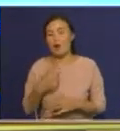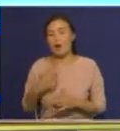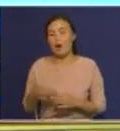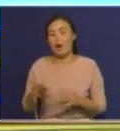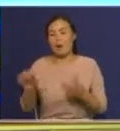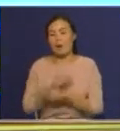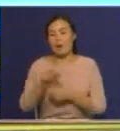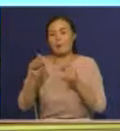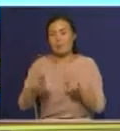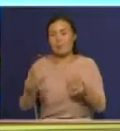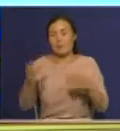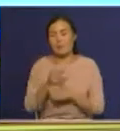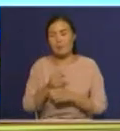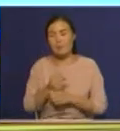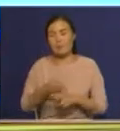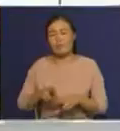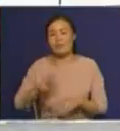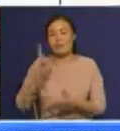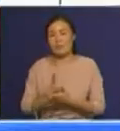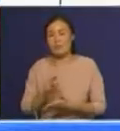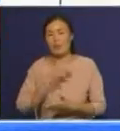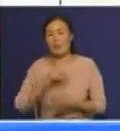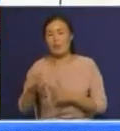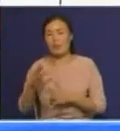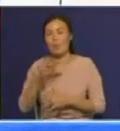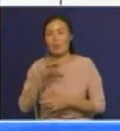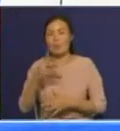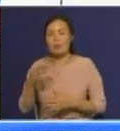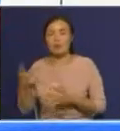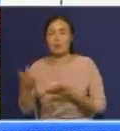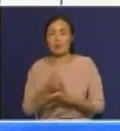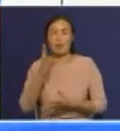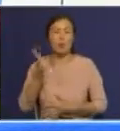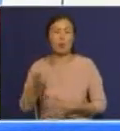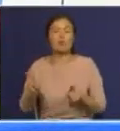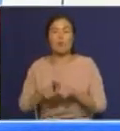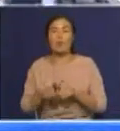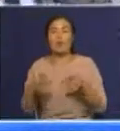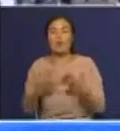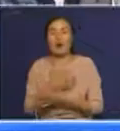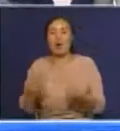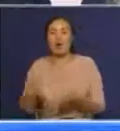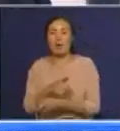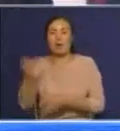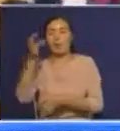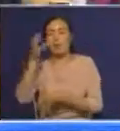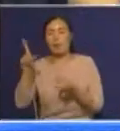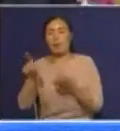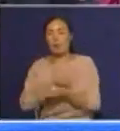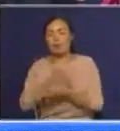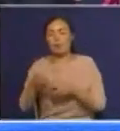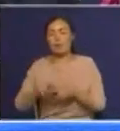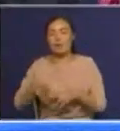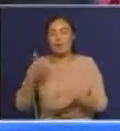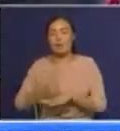құжат жүктелген артық жұмыстарды азайтып, міндеттен тыс функциялардан арашалайтын болды. Сонымен қатар жаңартылған білім мазмұнын енгізу туралы